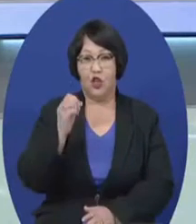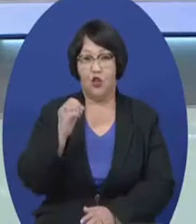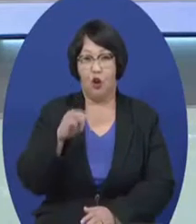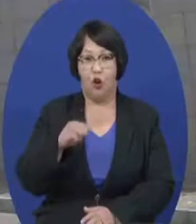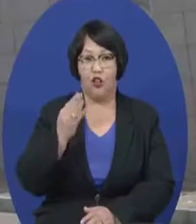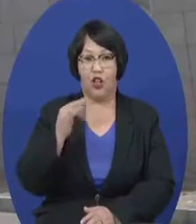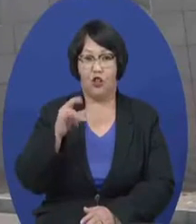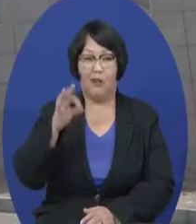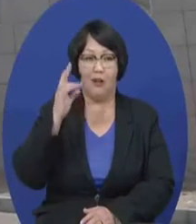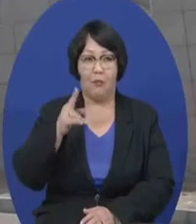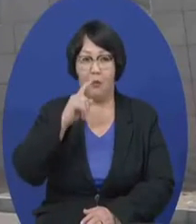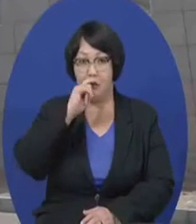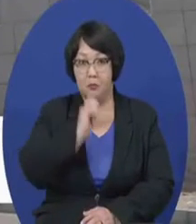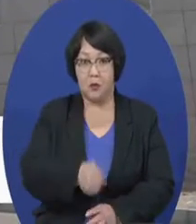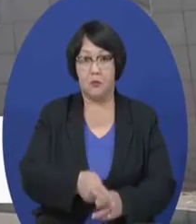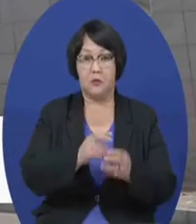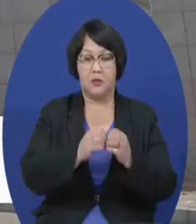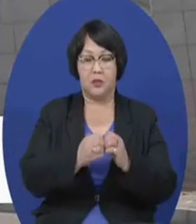байна.